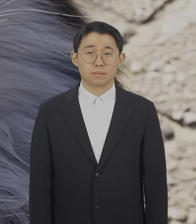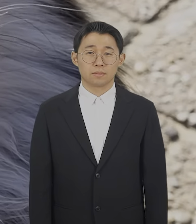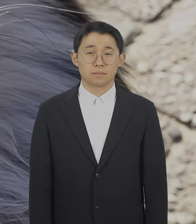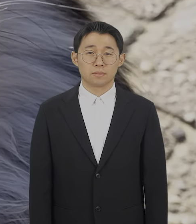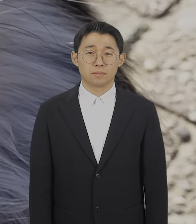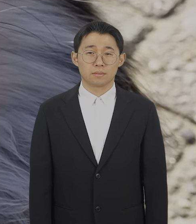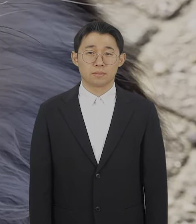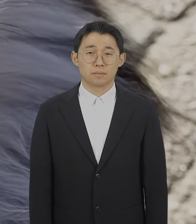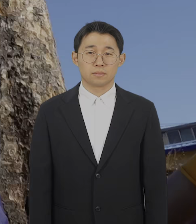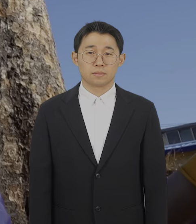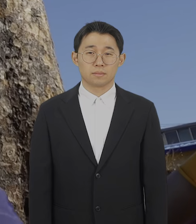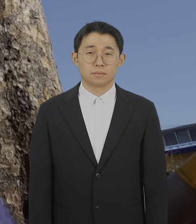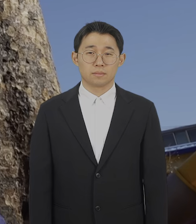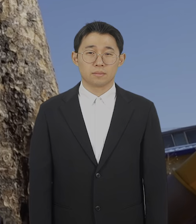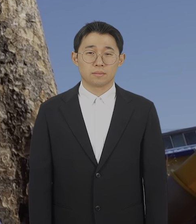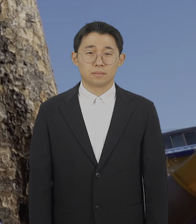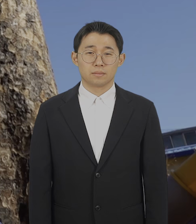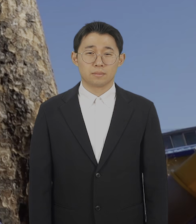만져도 되겠지?